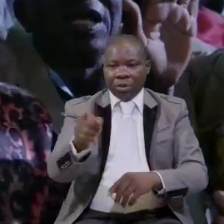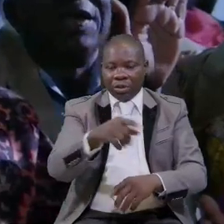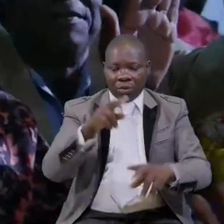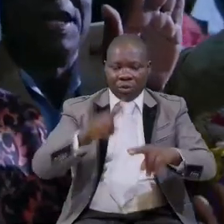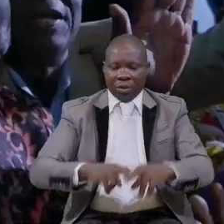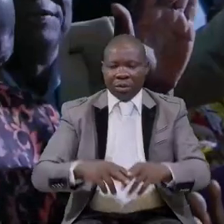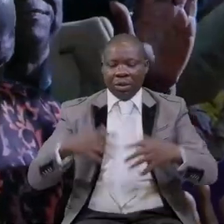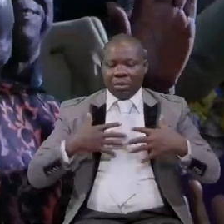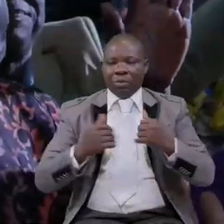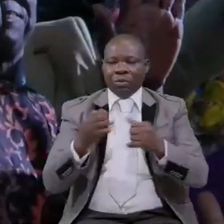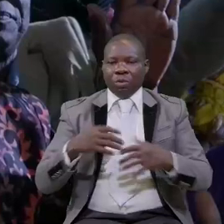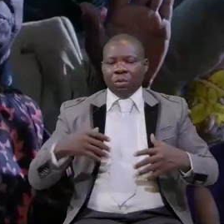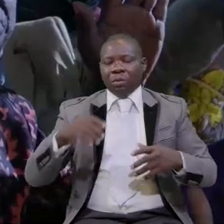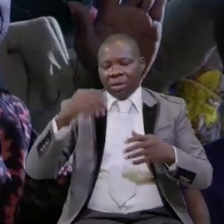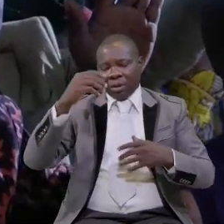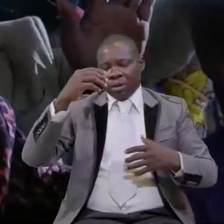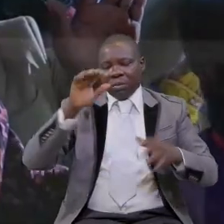miracles de guérison auront lieu.